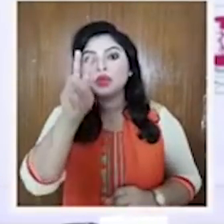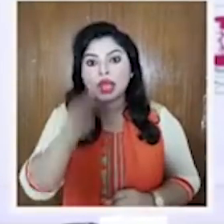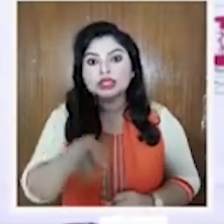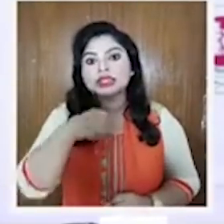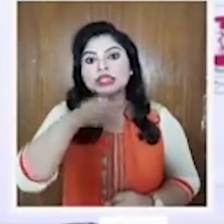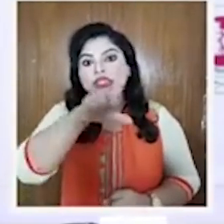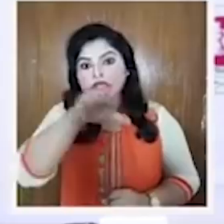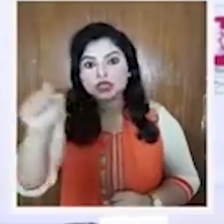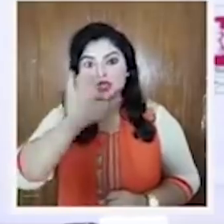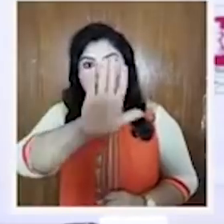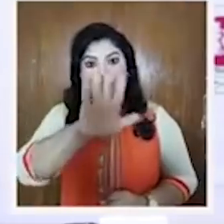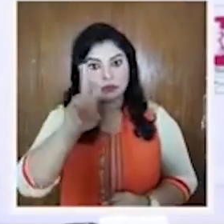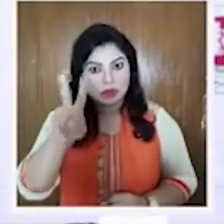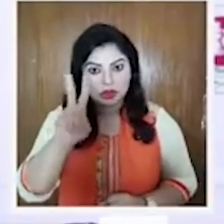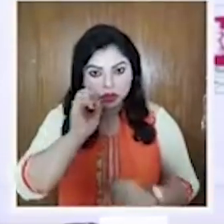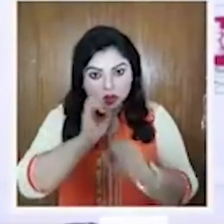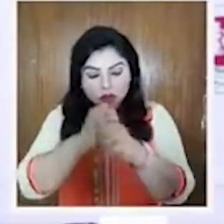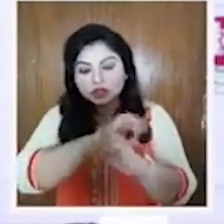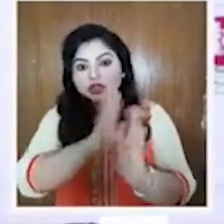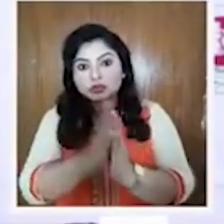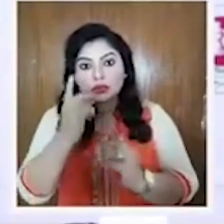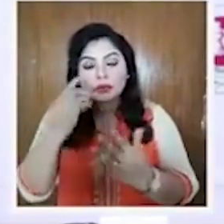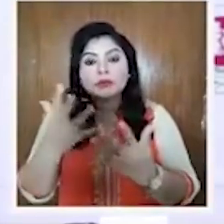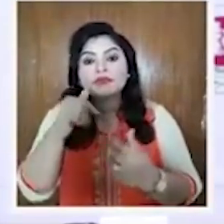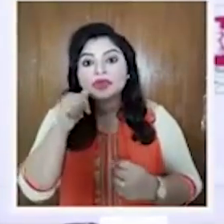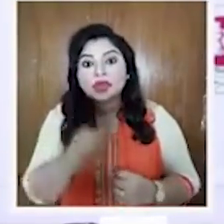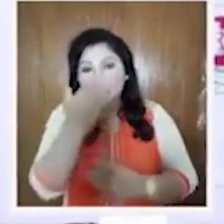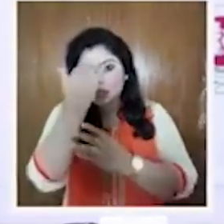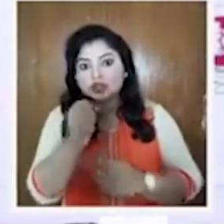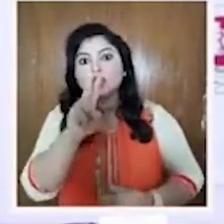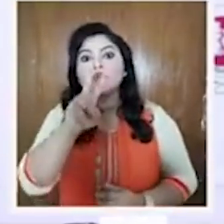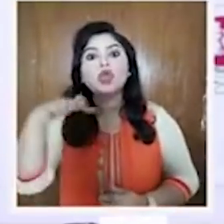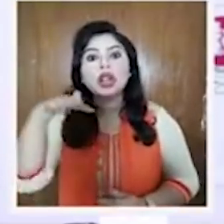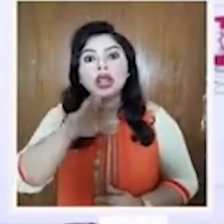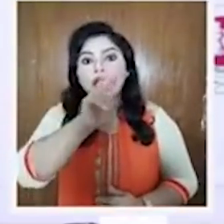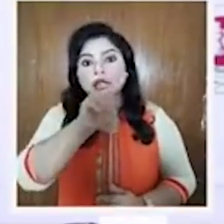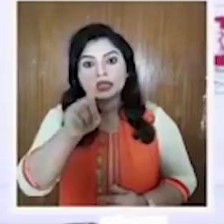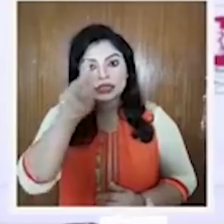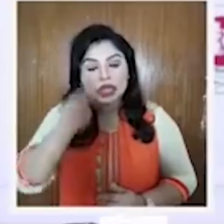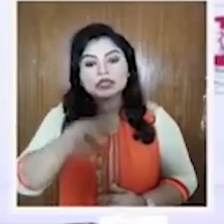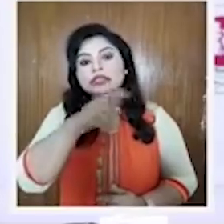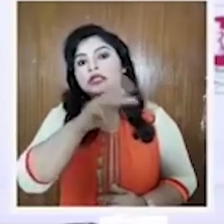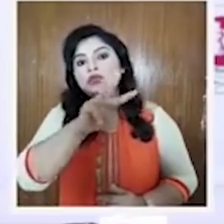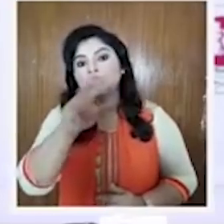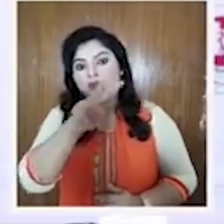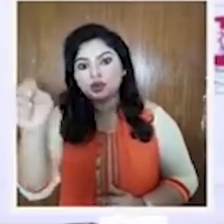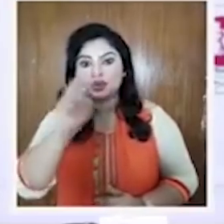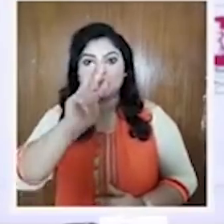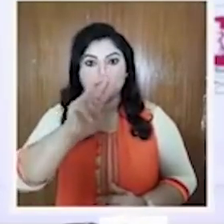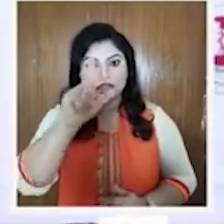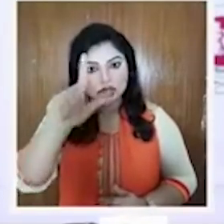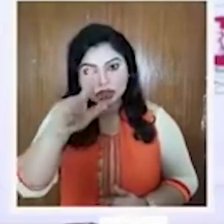11,76,809টি। 24 ঘন্টায় যা পরীক্ষা হয়েছে তাতে শনাক্ত হয়েছে 2,772 জন। এ পর্যন্ত শনাক্ত